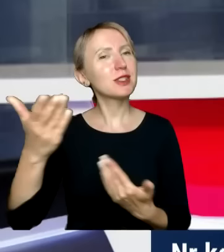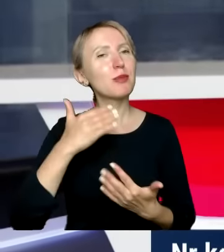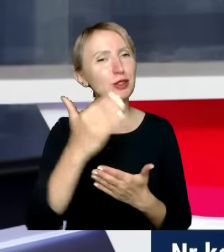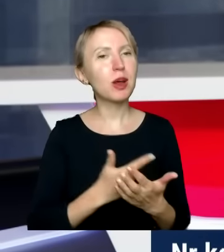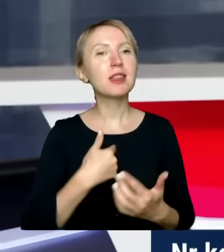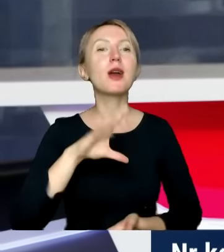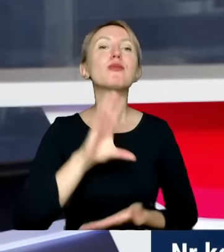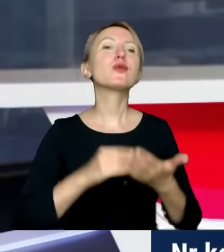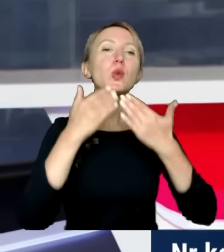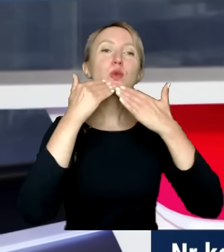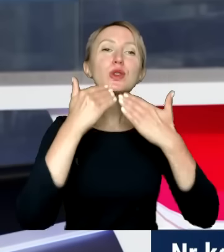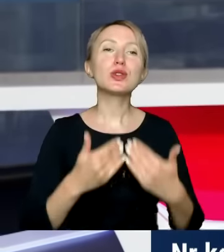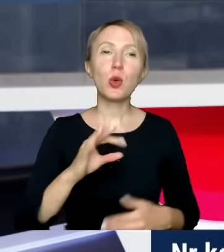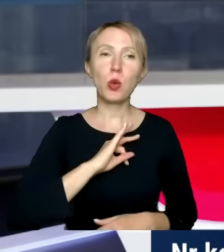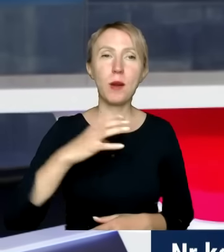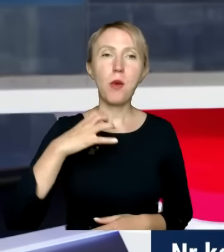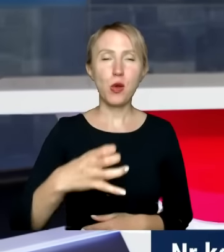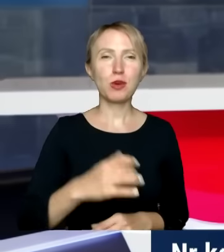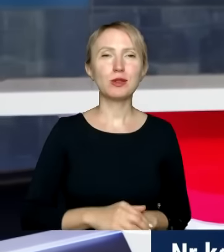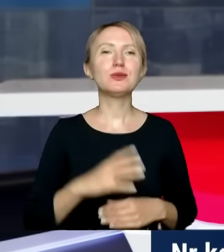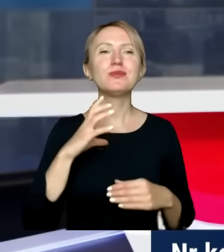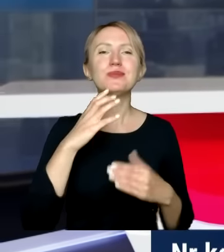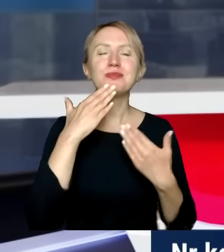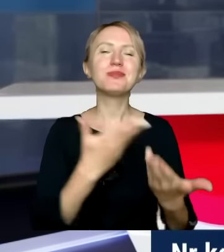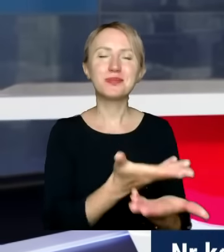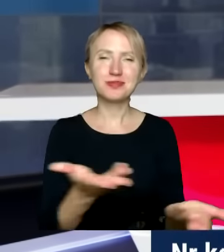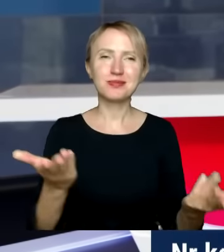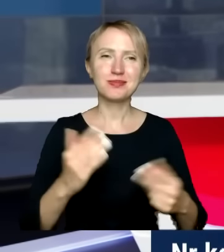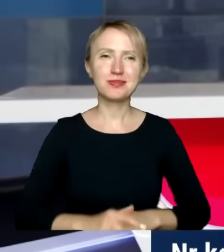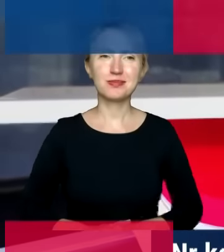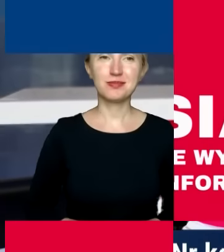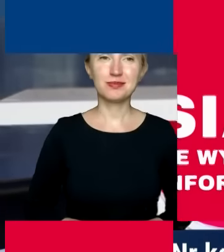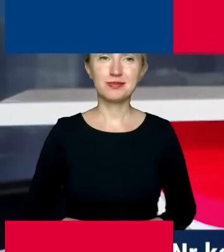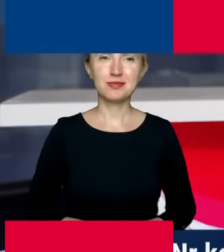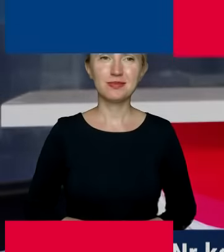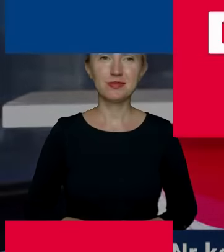Moim gościom Bardzo dziękuję i dziękujemy państwu oczywiście najbardziej